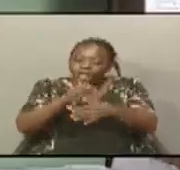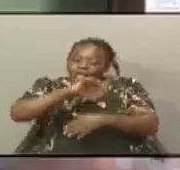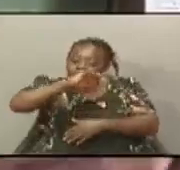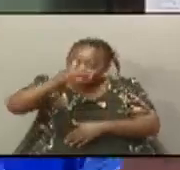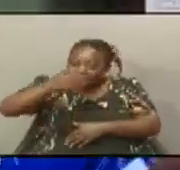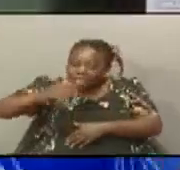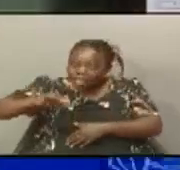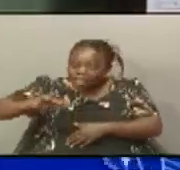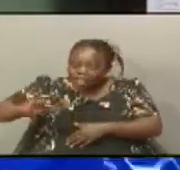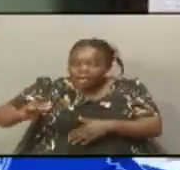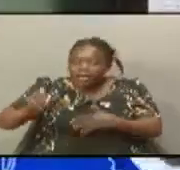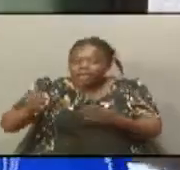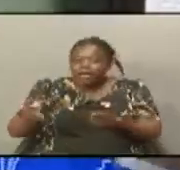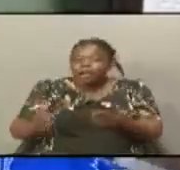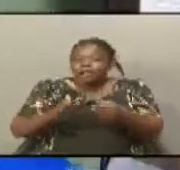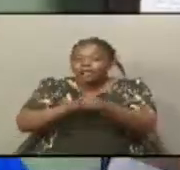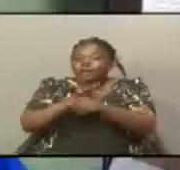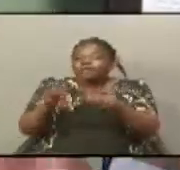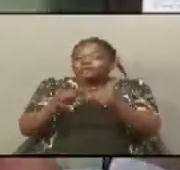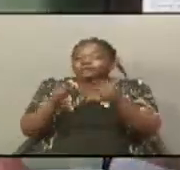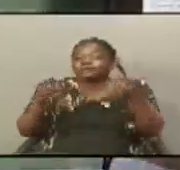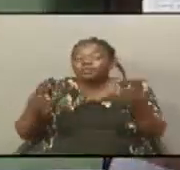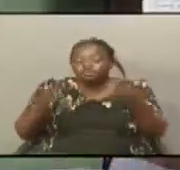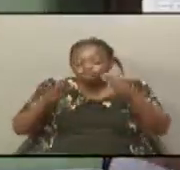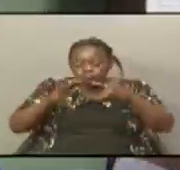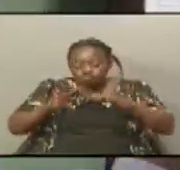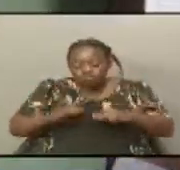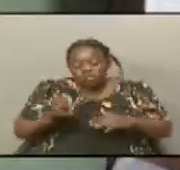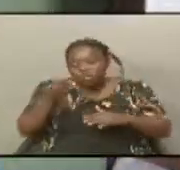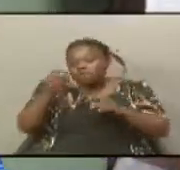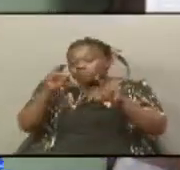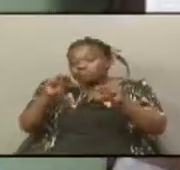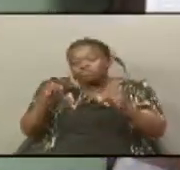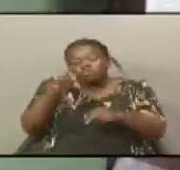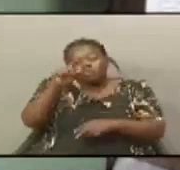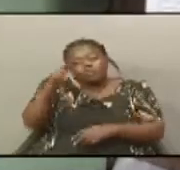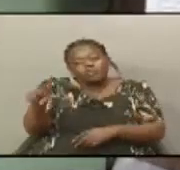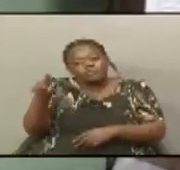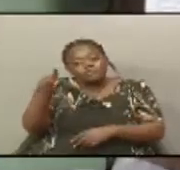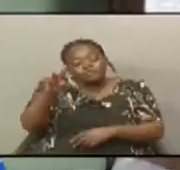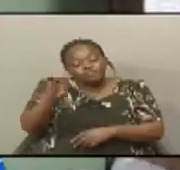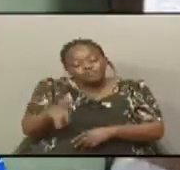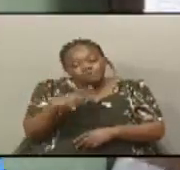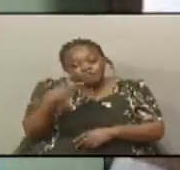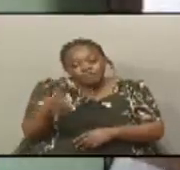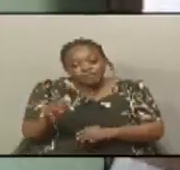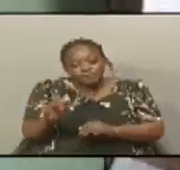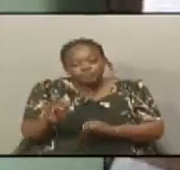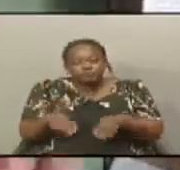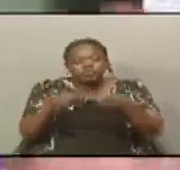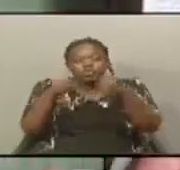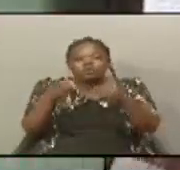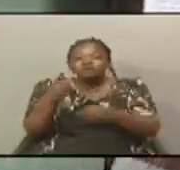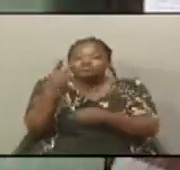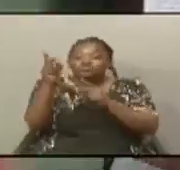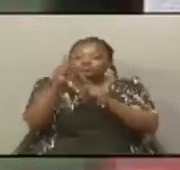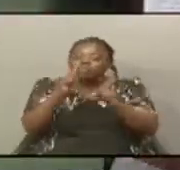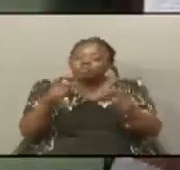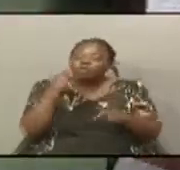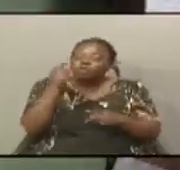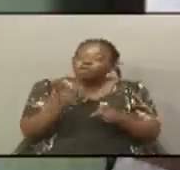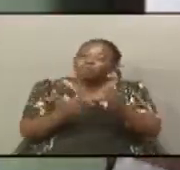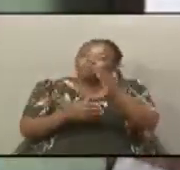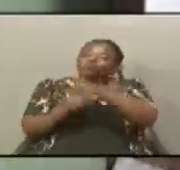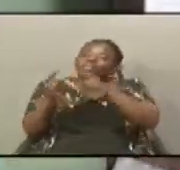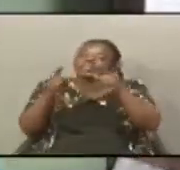kasese nyamwambe esooke kuleki ewumule oba si kyekyo ffe bitulemye tubirekedde abantu aba Katonda ne stani